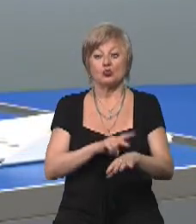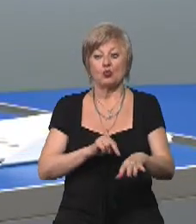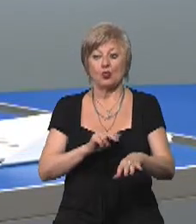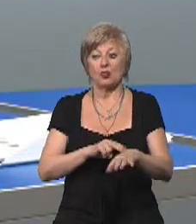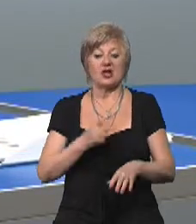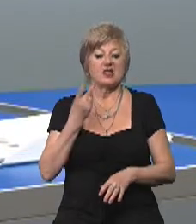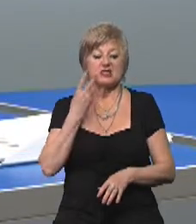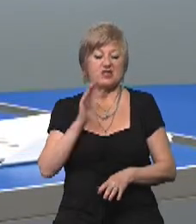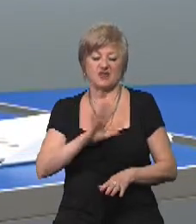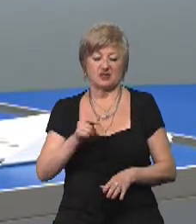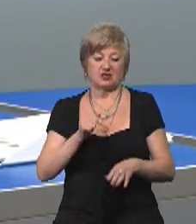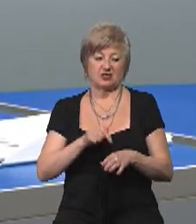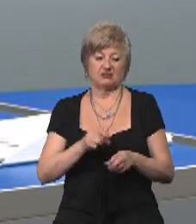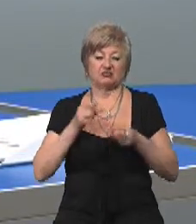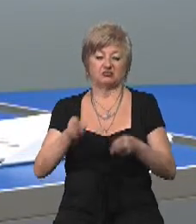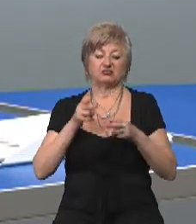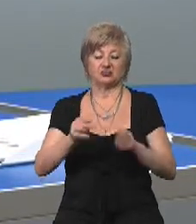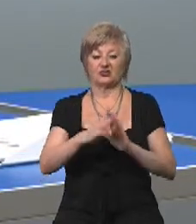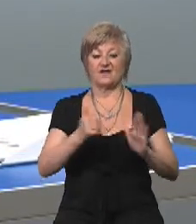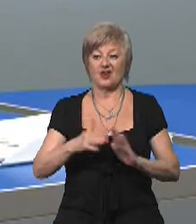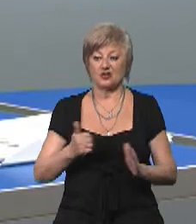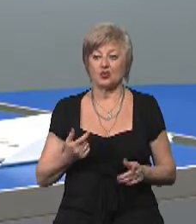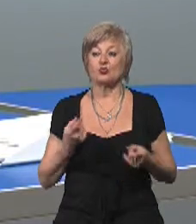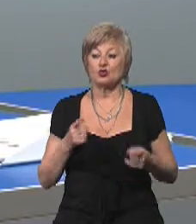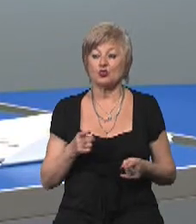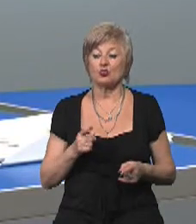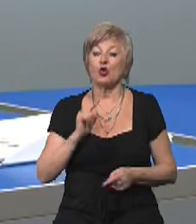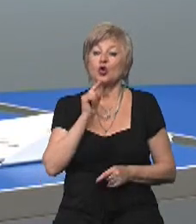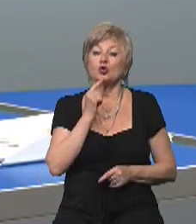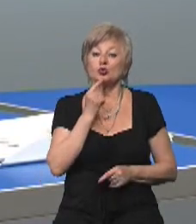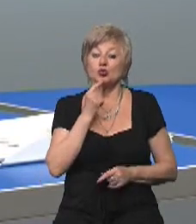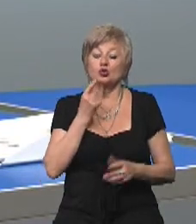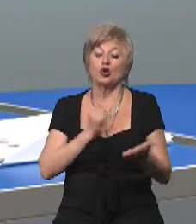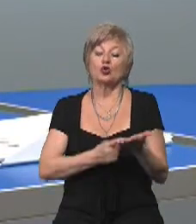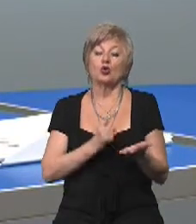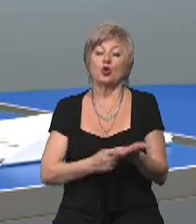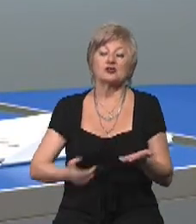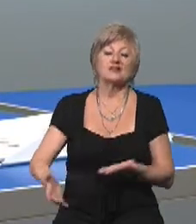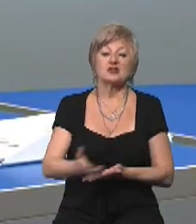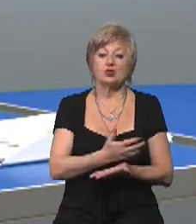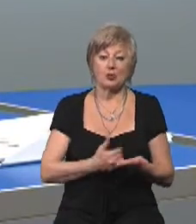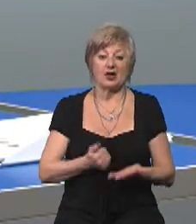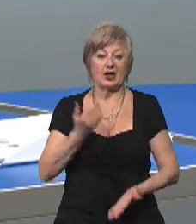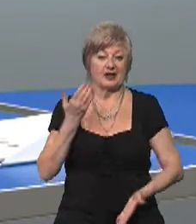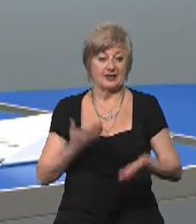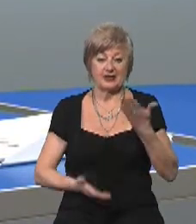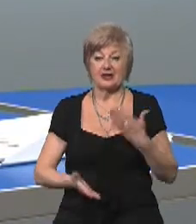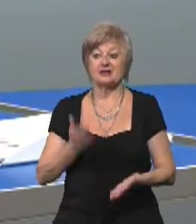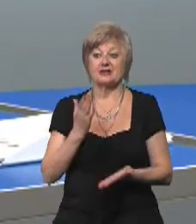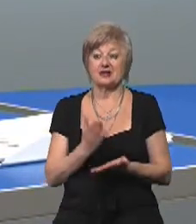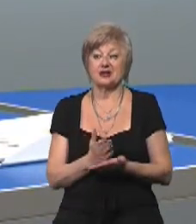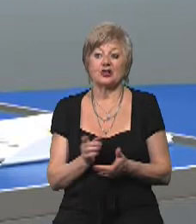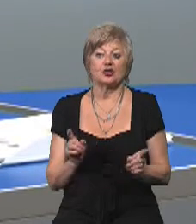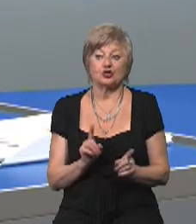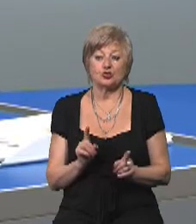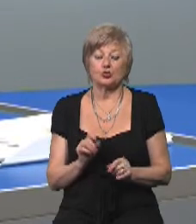не завжди реагує на подібні виклики. Тому що дуже складно збирати докази, тому що якщо є щось таке, що